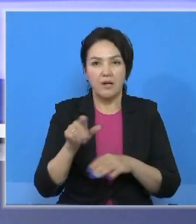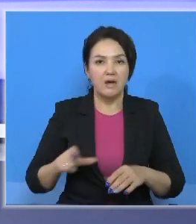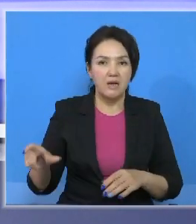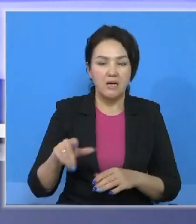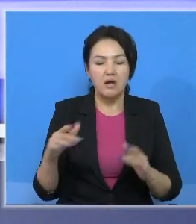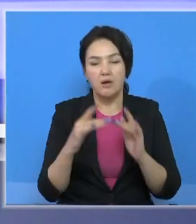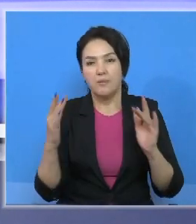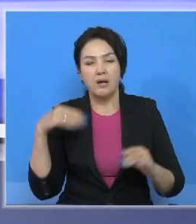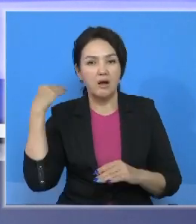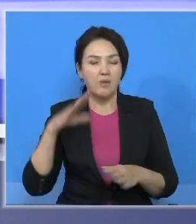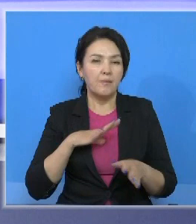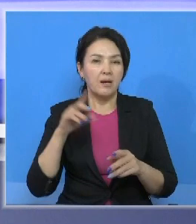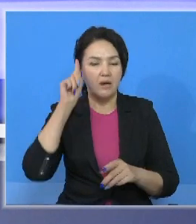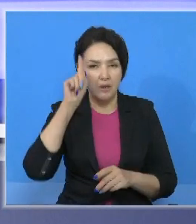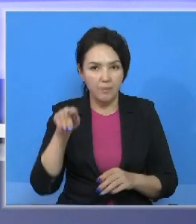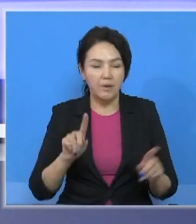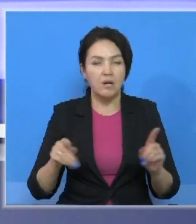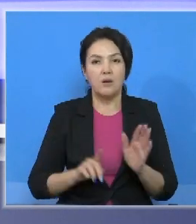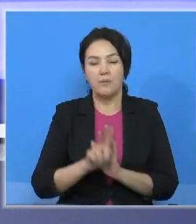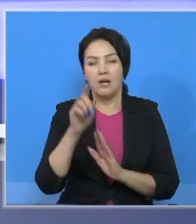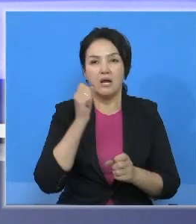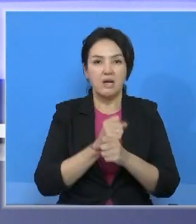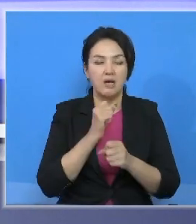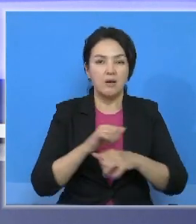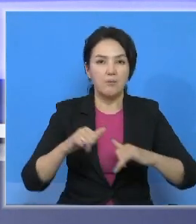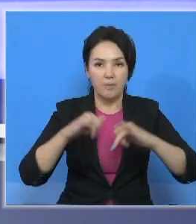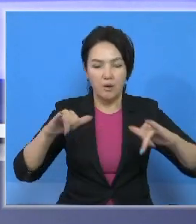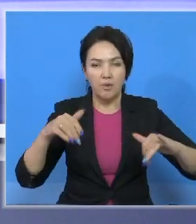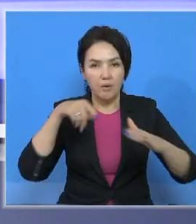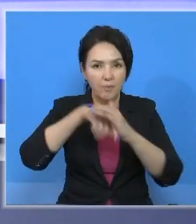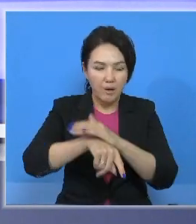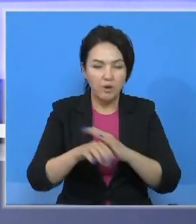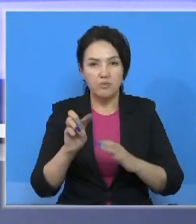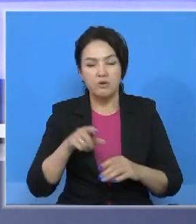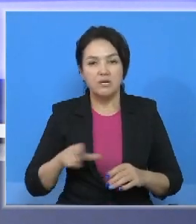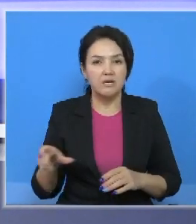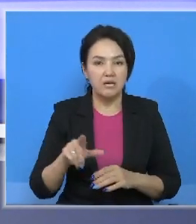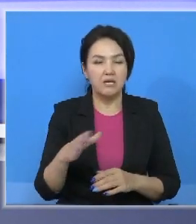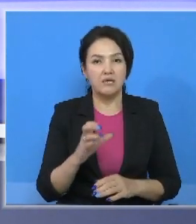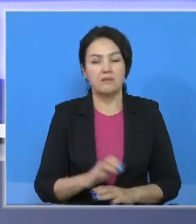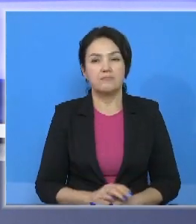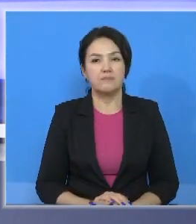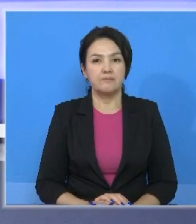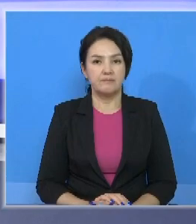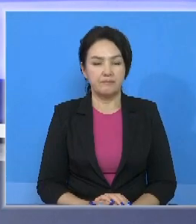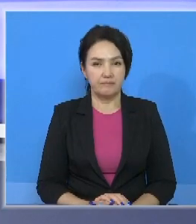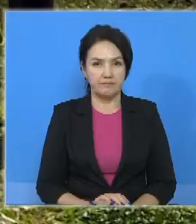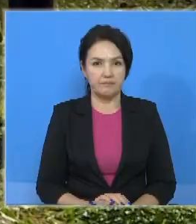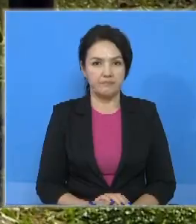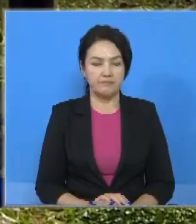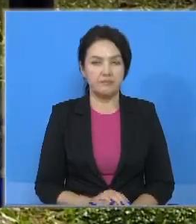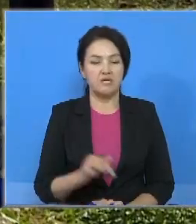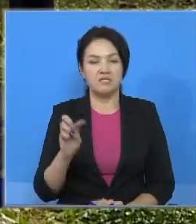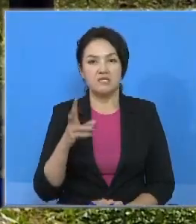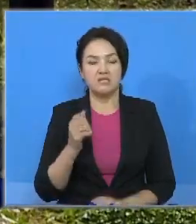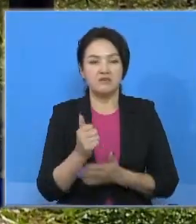дамбам Актобе. Также стало известно, что возобновятся работы по расширению и углублению русел рек. Динара Абдуалиева продолжит тему.